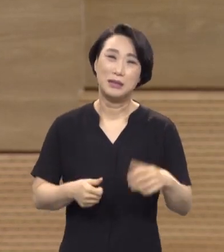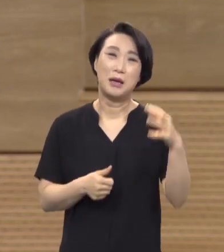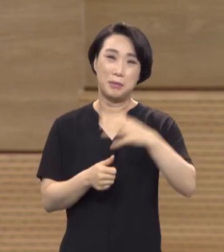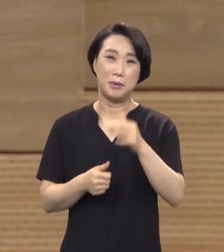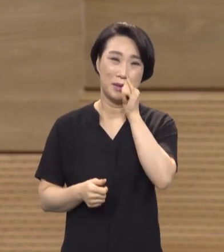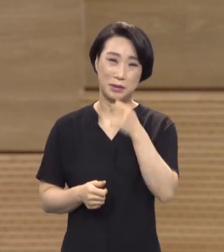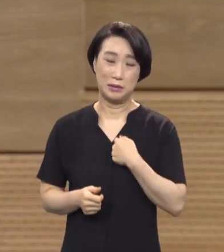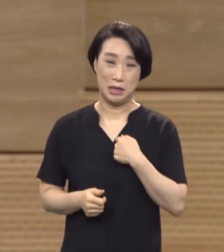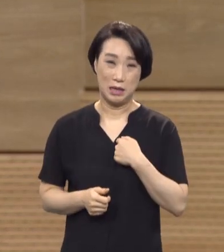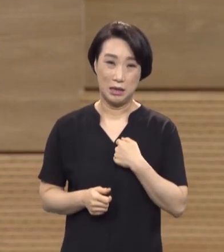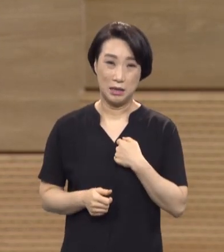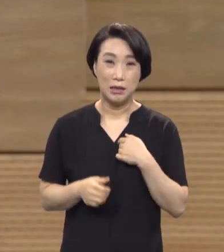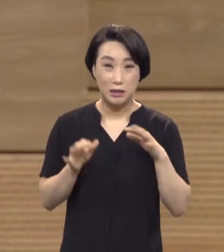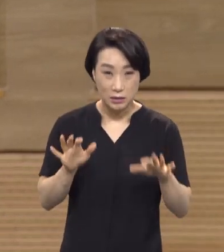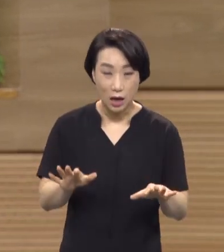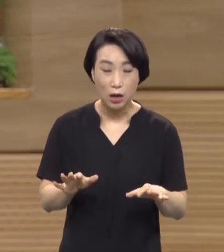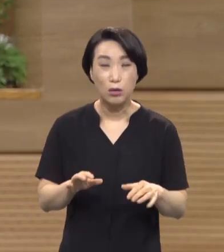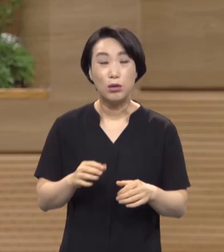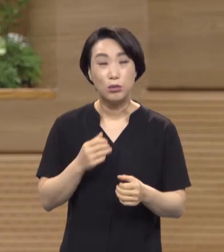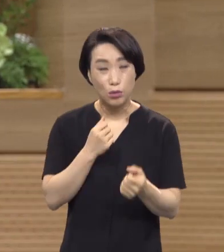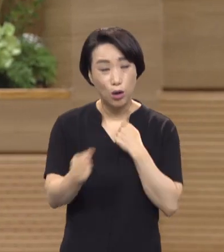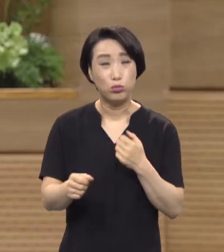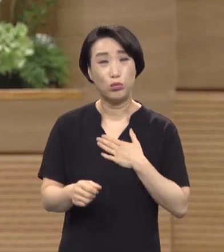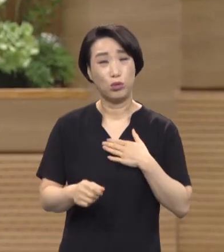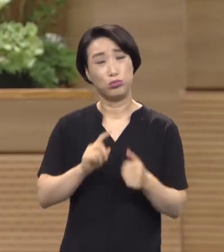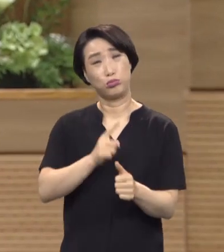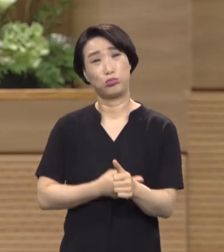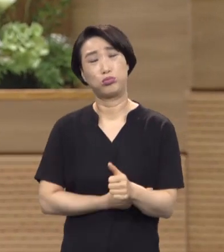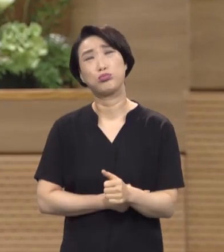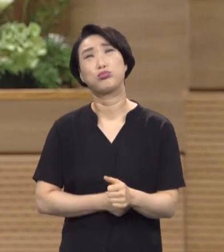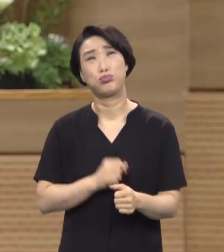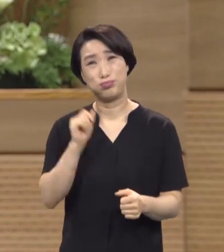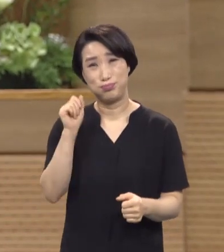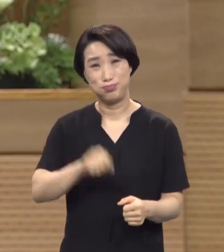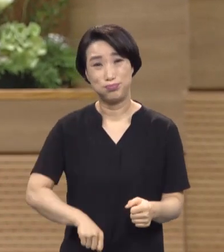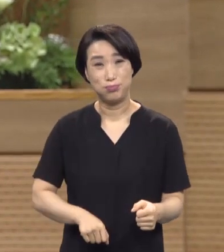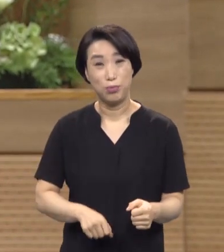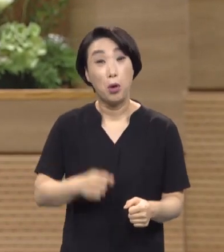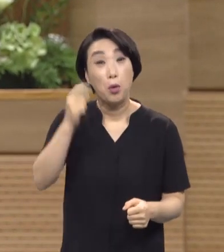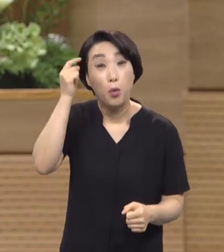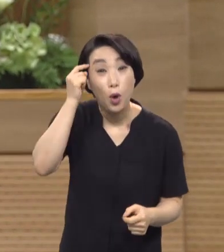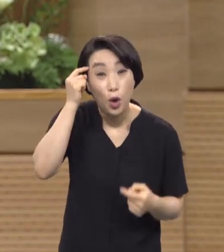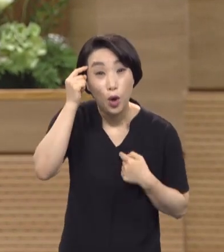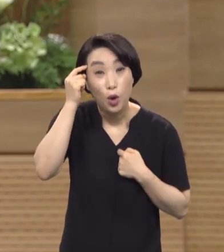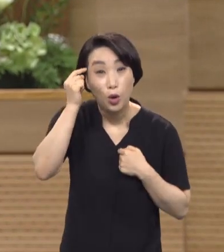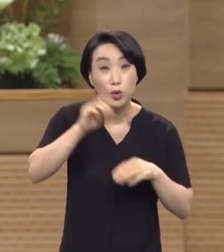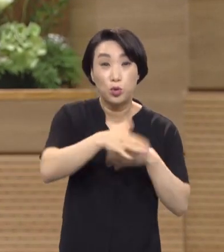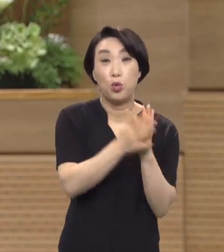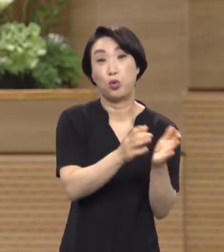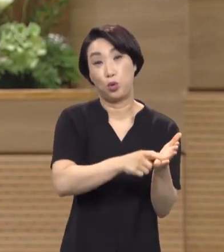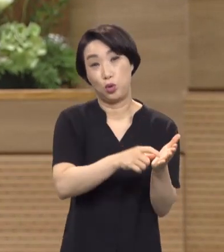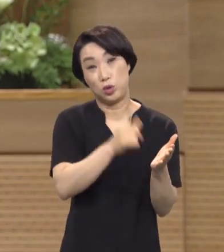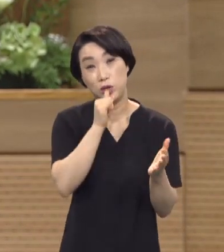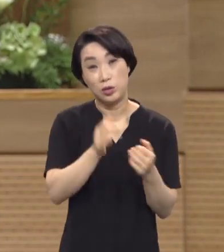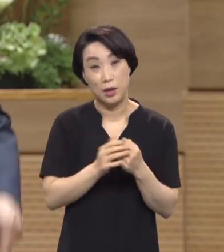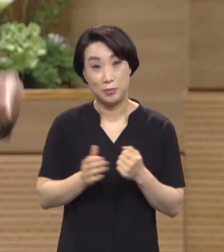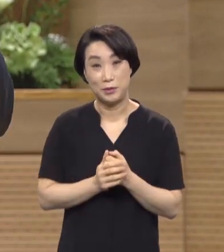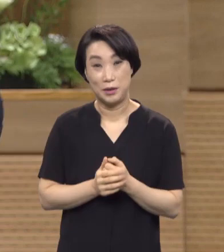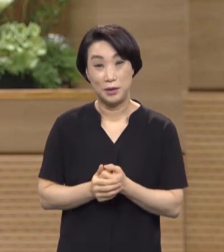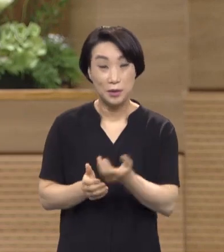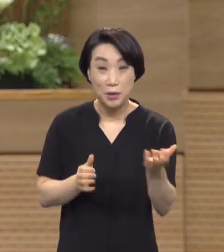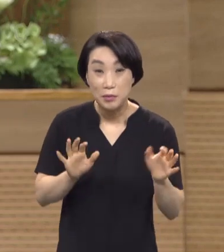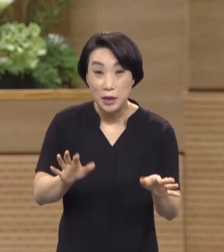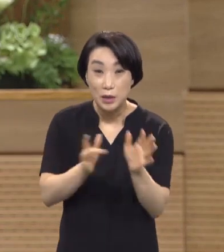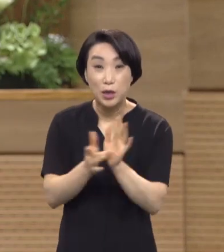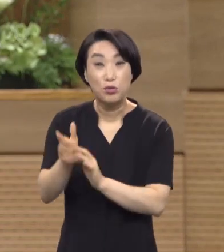때가. 그래도 당연하게 받아들였어요. 당연하게. 왜? 성경은 그렇게 말했어요. 아니,